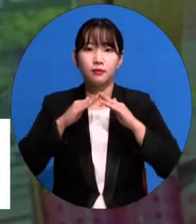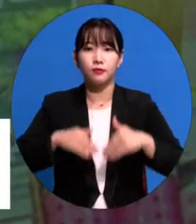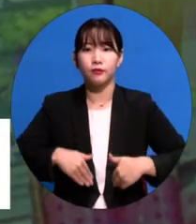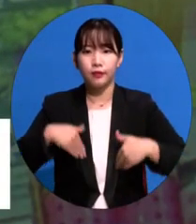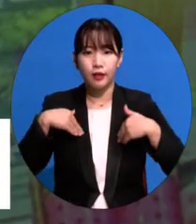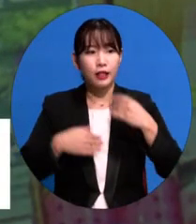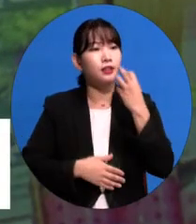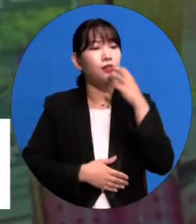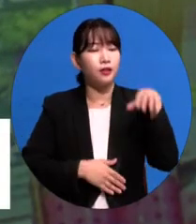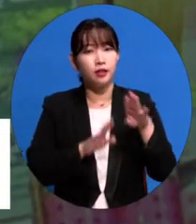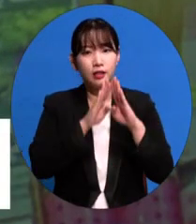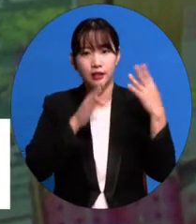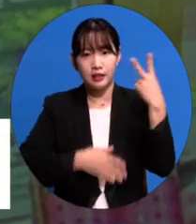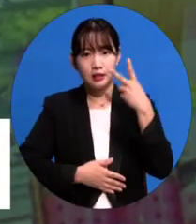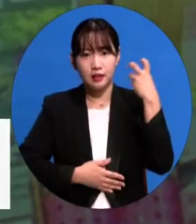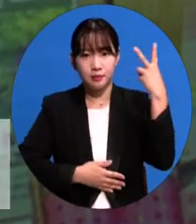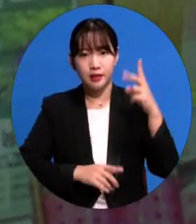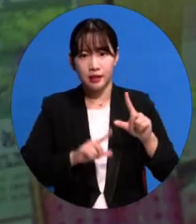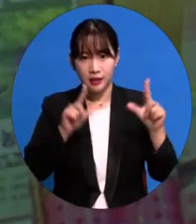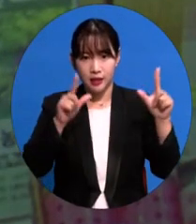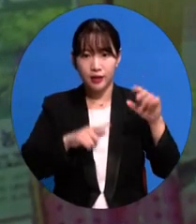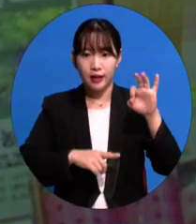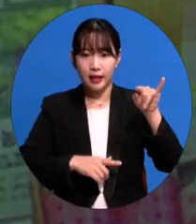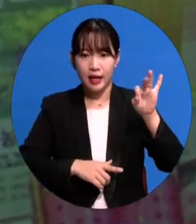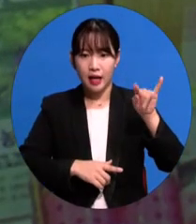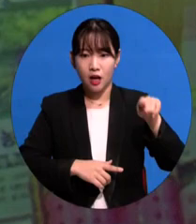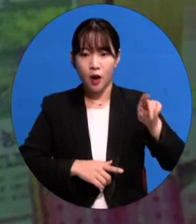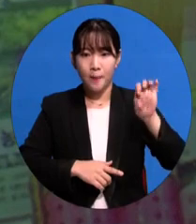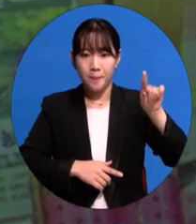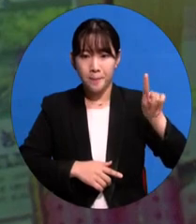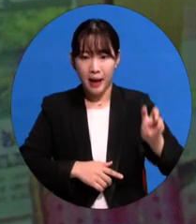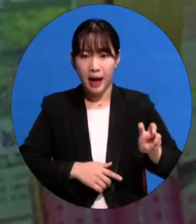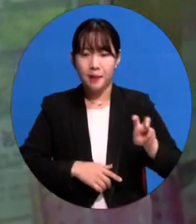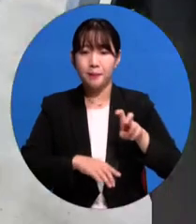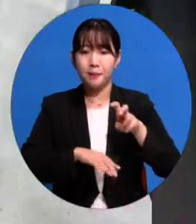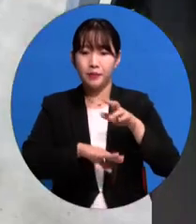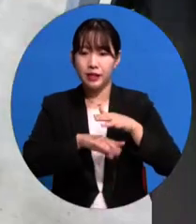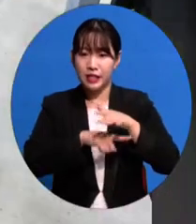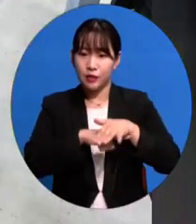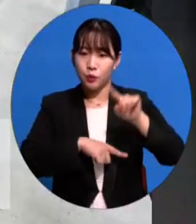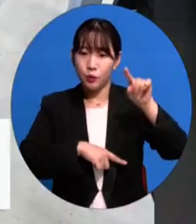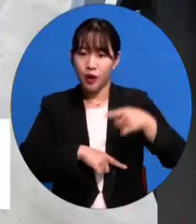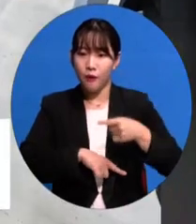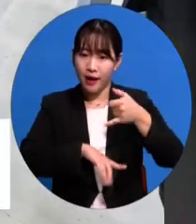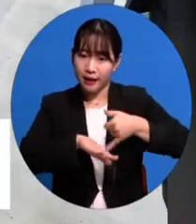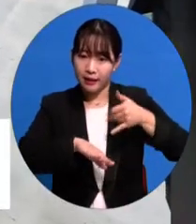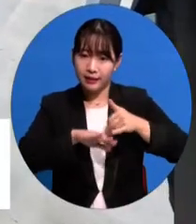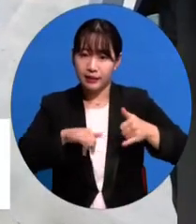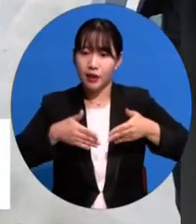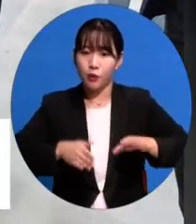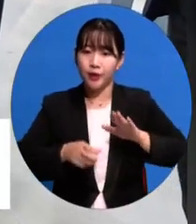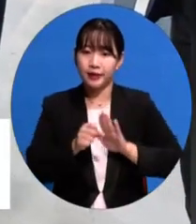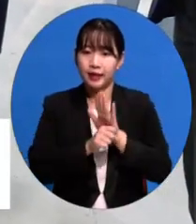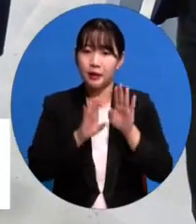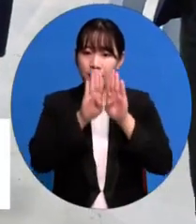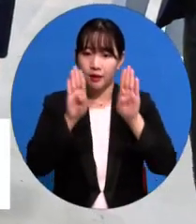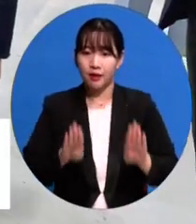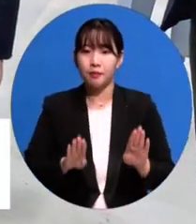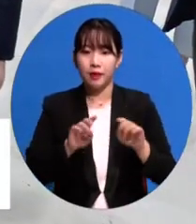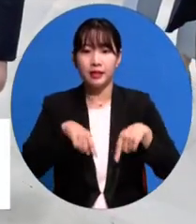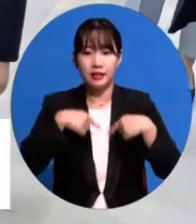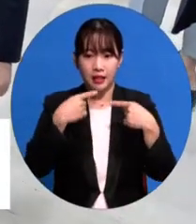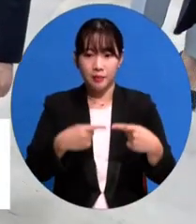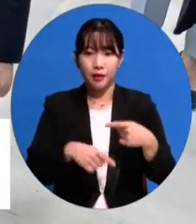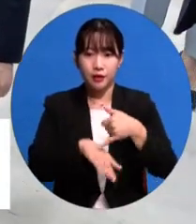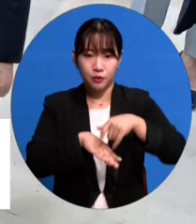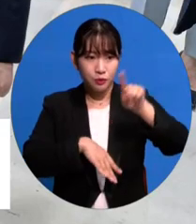전라남도가 서울에서 열리는 2022년 에어팜쇼 창농 귀농 고향사랑 박람회에 참가해 귀농 귀촌인 유치에 나서고